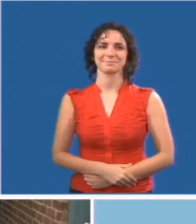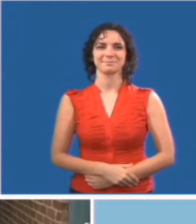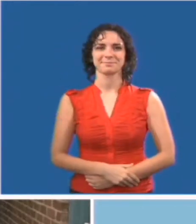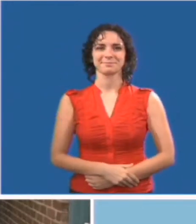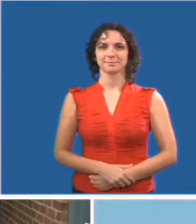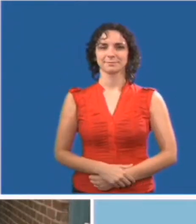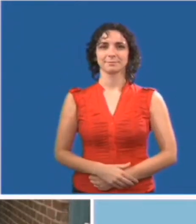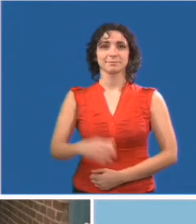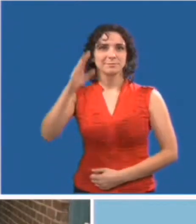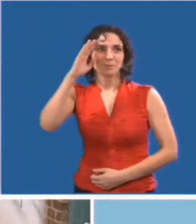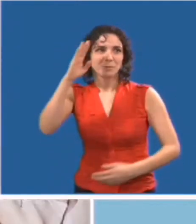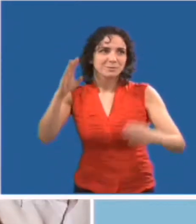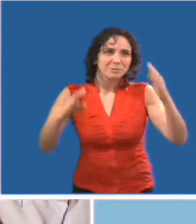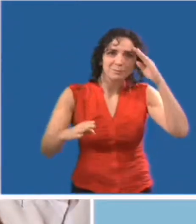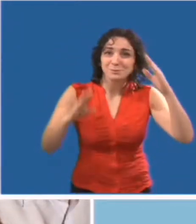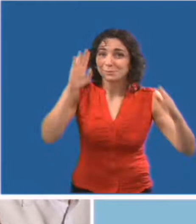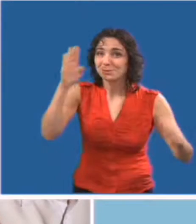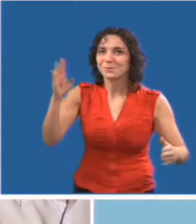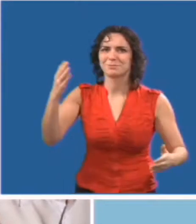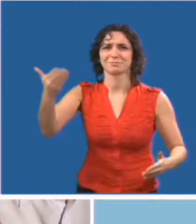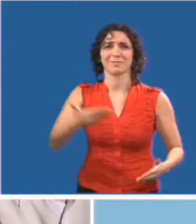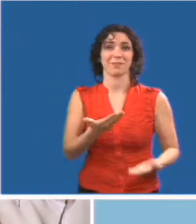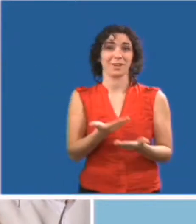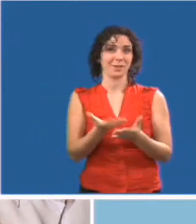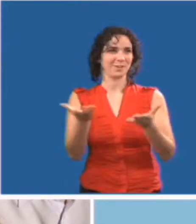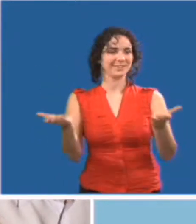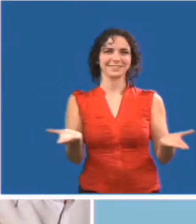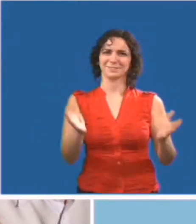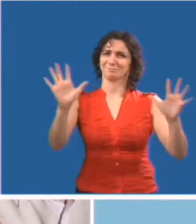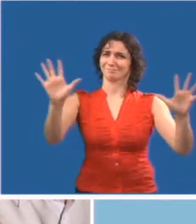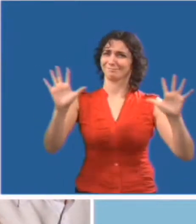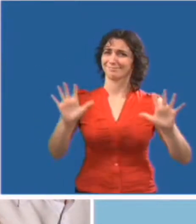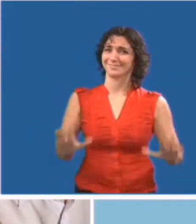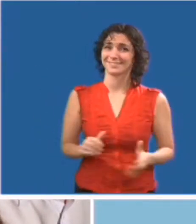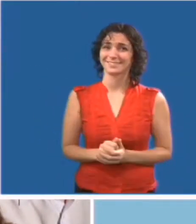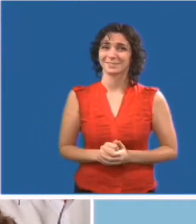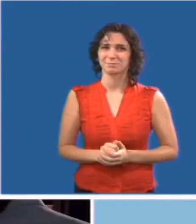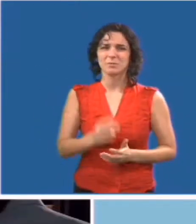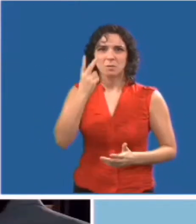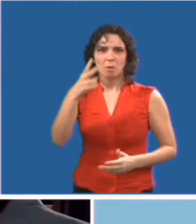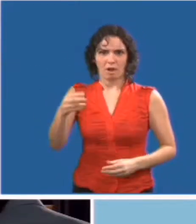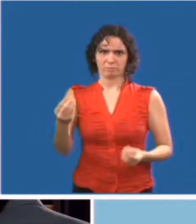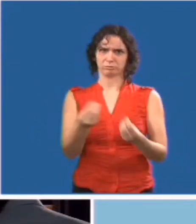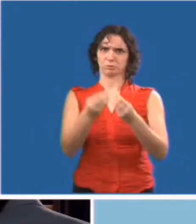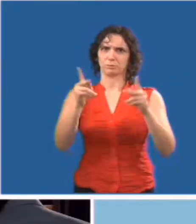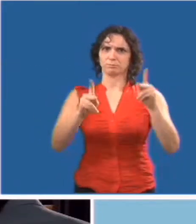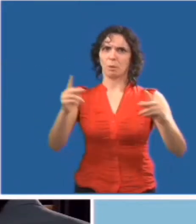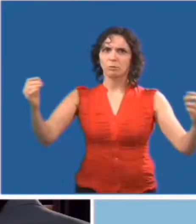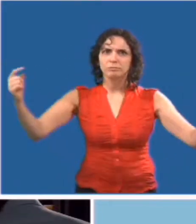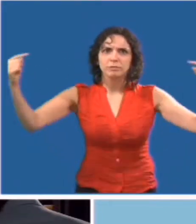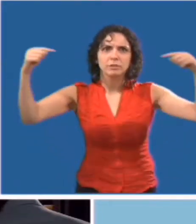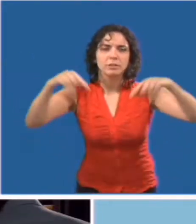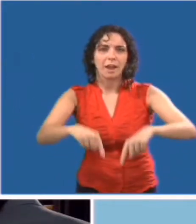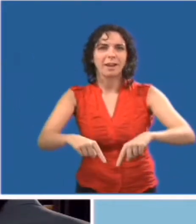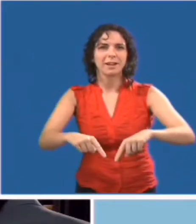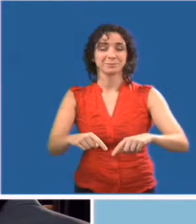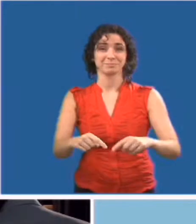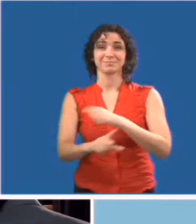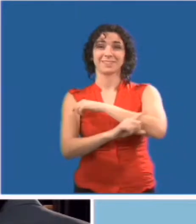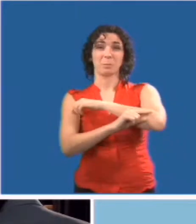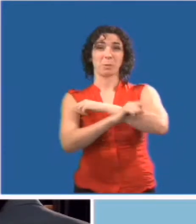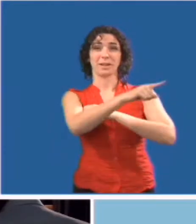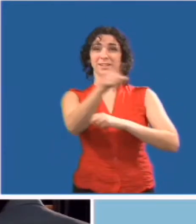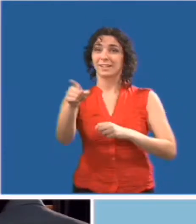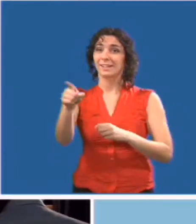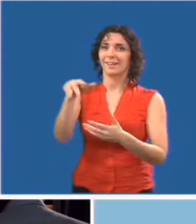Bonjour tout le monde et bienvenue à notre école. C'est fantastique que vous soyez venu en si grand nombre. Le personnel de l'école et les élèves sont très heureux